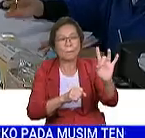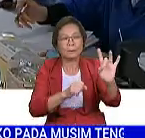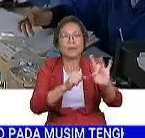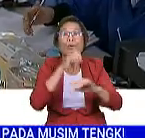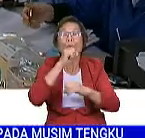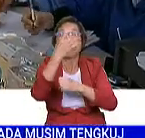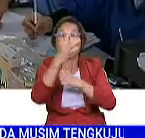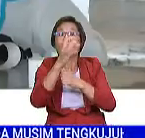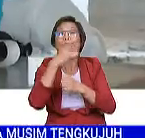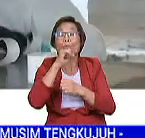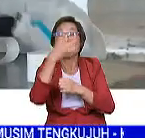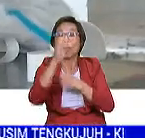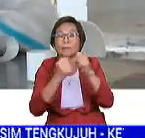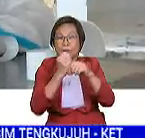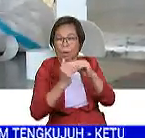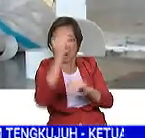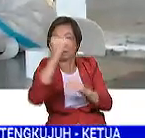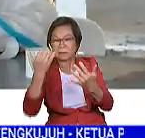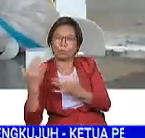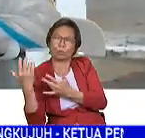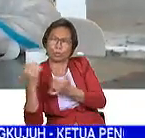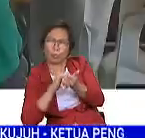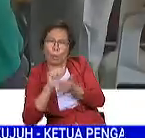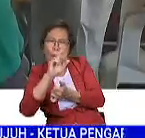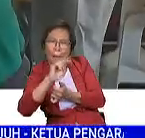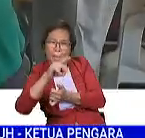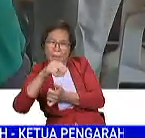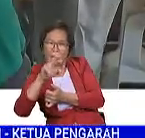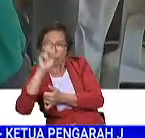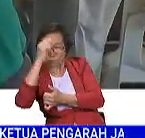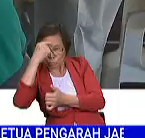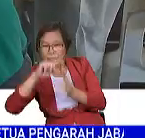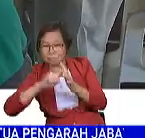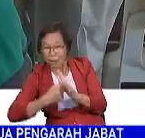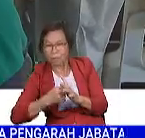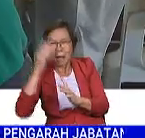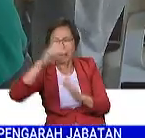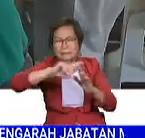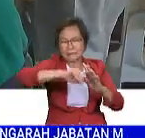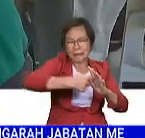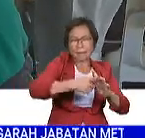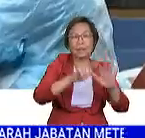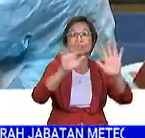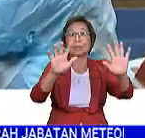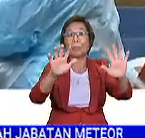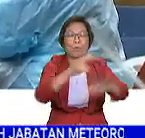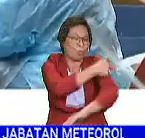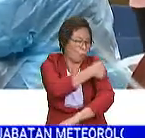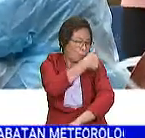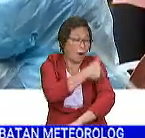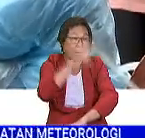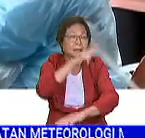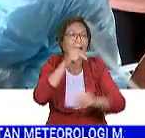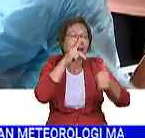ke atas kini menunggu kelulusan NPRA untuk dimulakan. Ia akan dilaksanakan di 10 fasiliti kerajaan